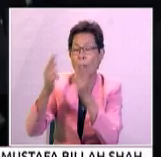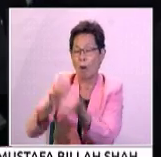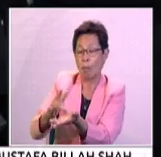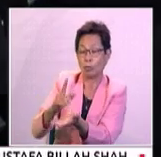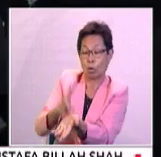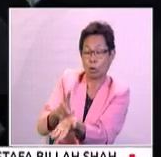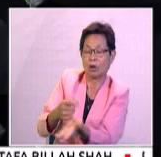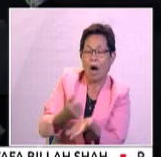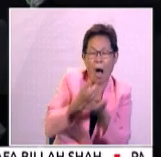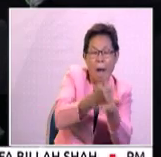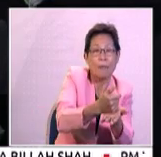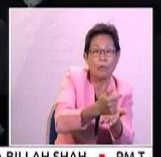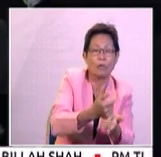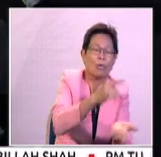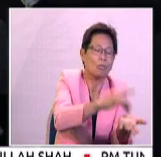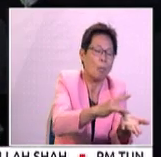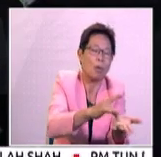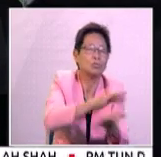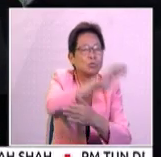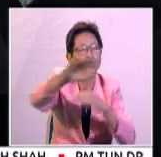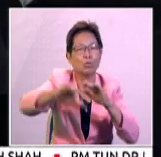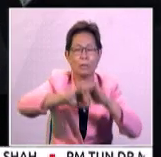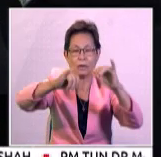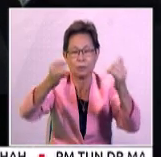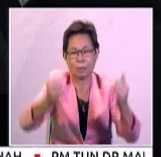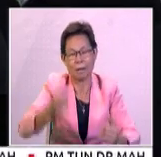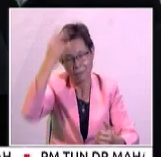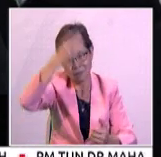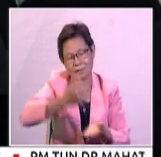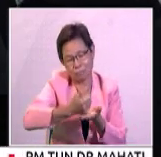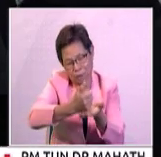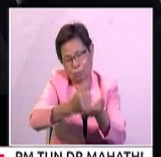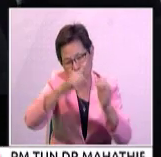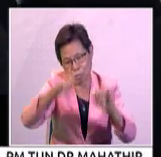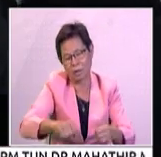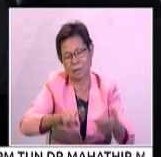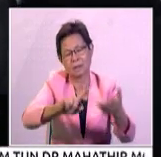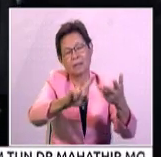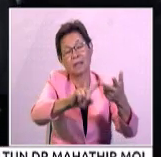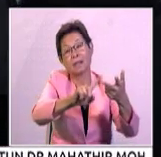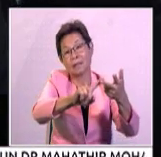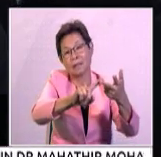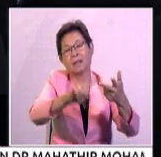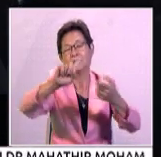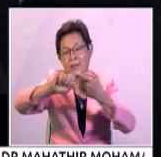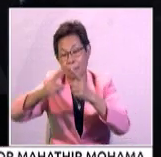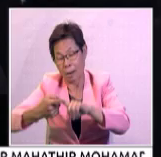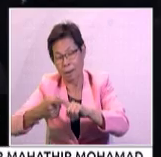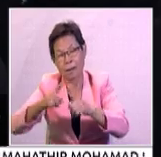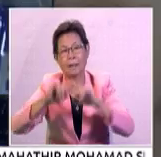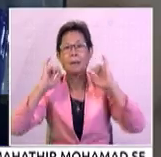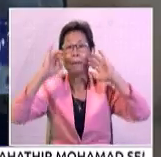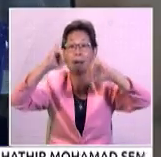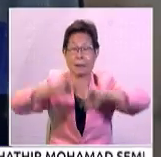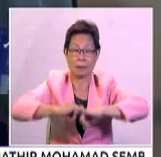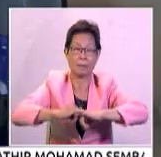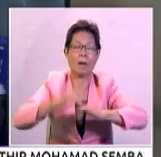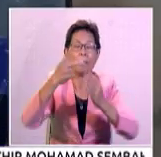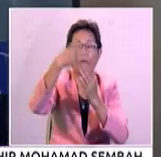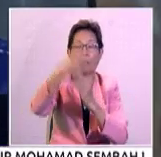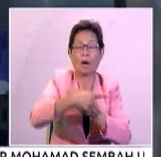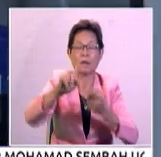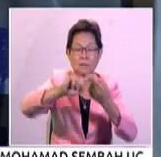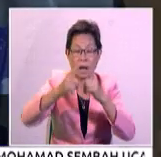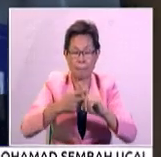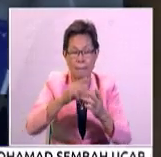memberi rawatan-rawatan kepada para jemaah haji. Yang ketiga ialah sahabat ibadah. Program